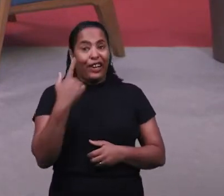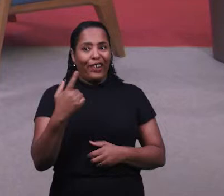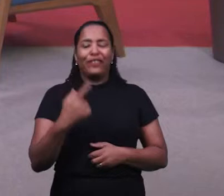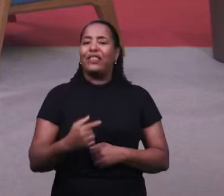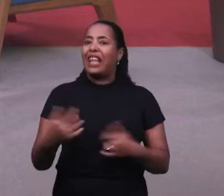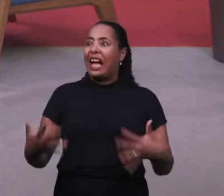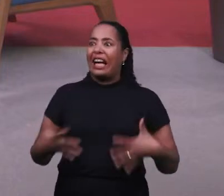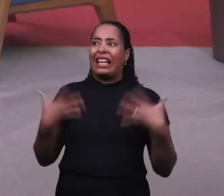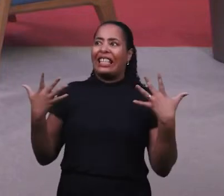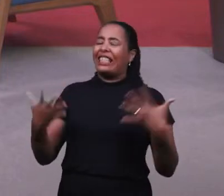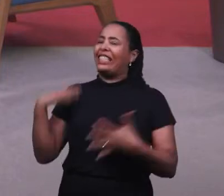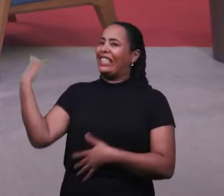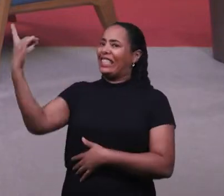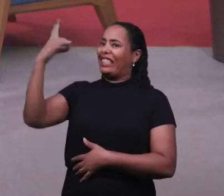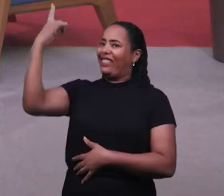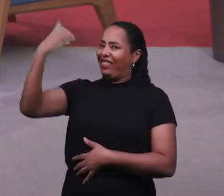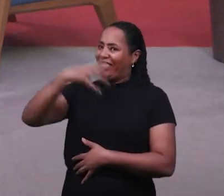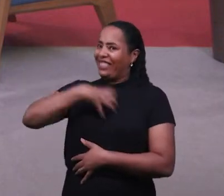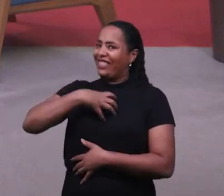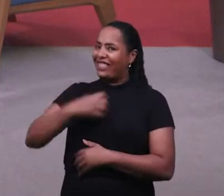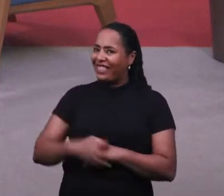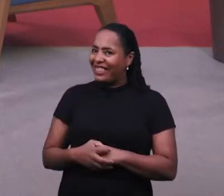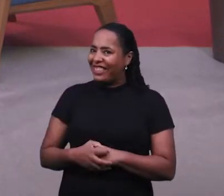regardez bien. Voyez la joie de David,